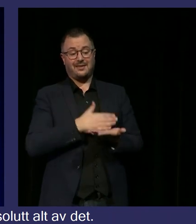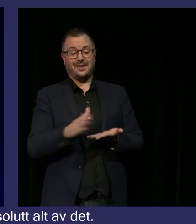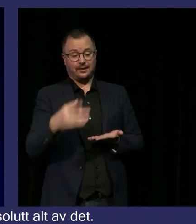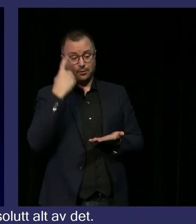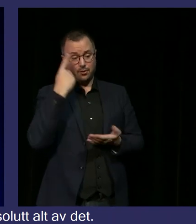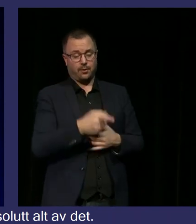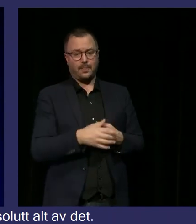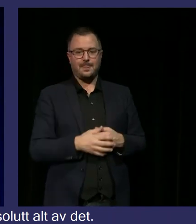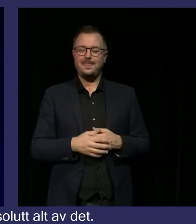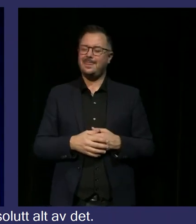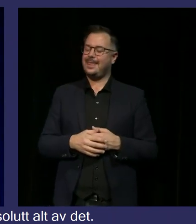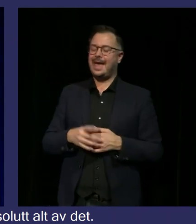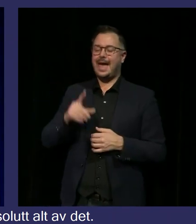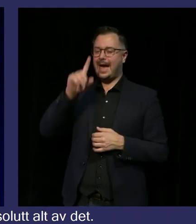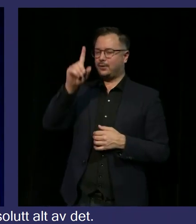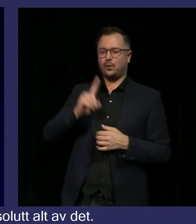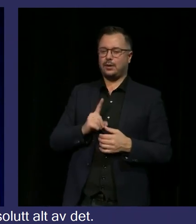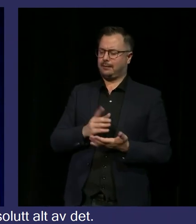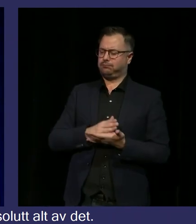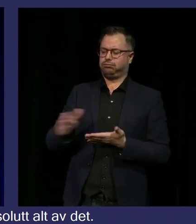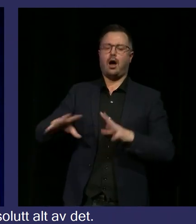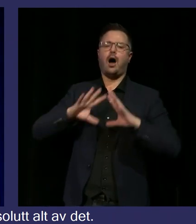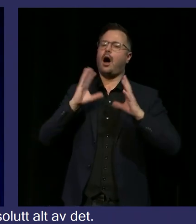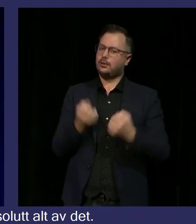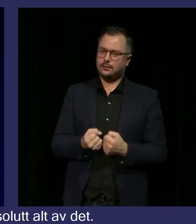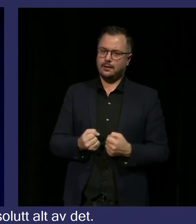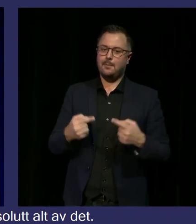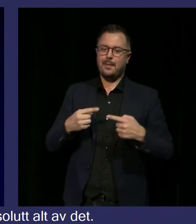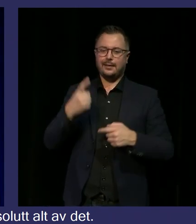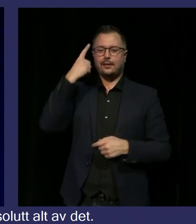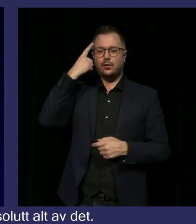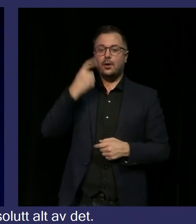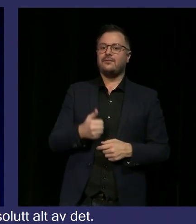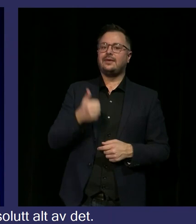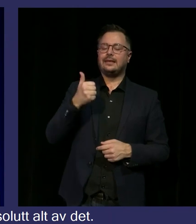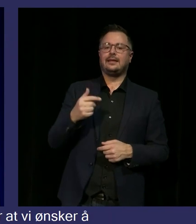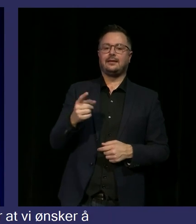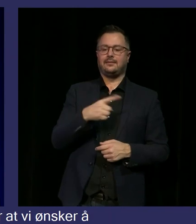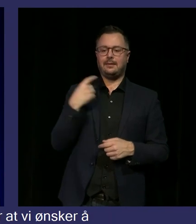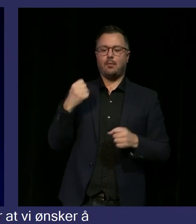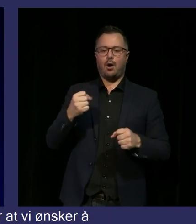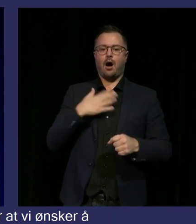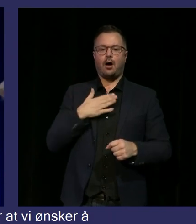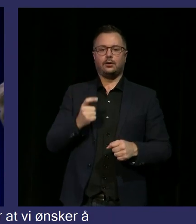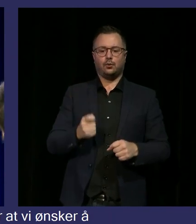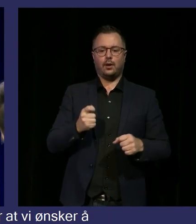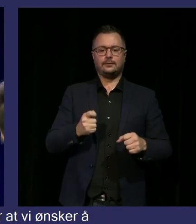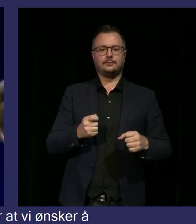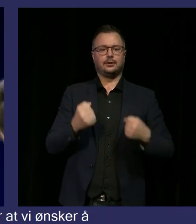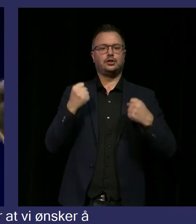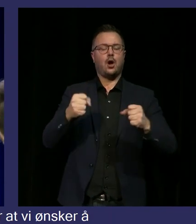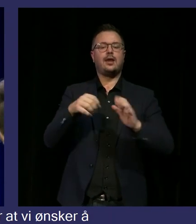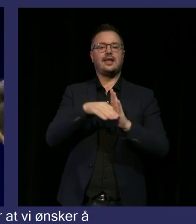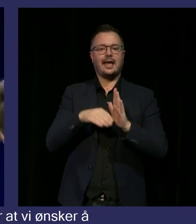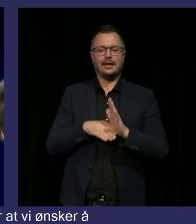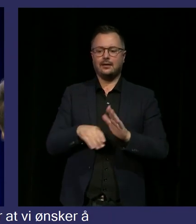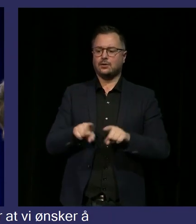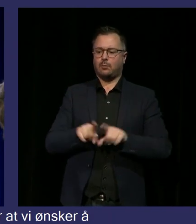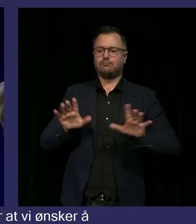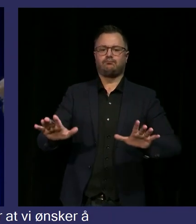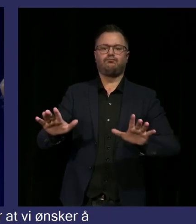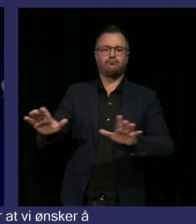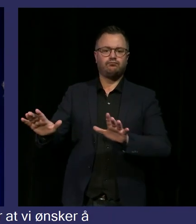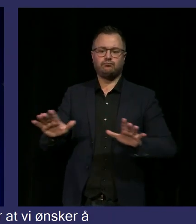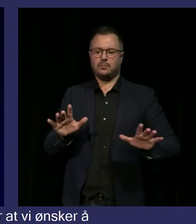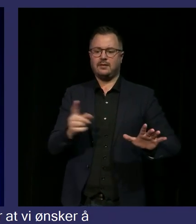altså, at vi kommer til å bli kvitt absolutt alt av det, men jeg tror det viktig at vi setter ned noen stolper og setter ned noen kjøreregler og forteller at vi ønsker å